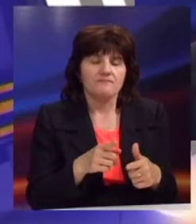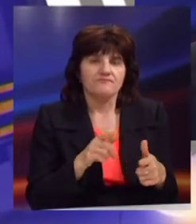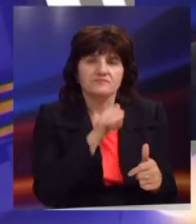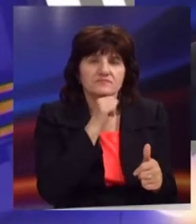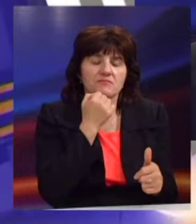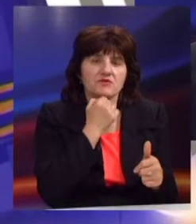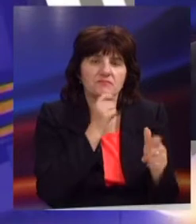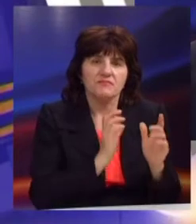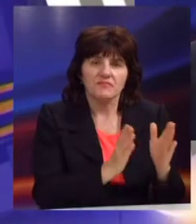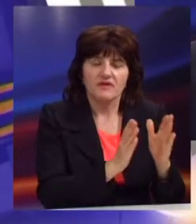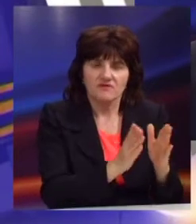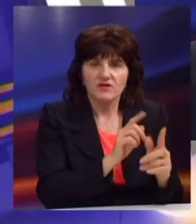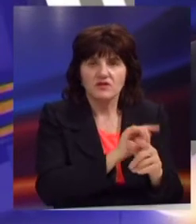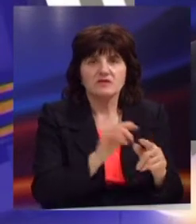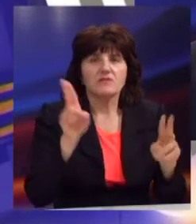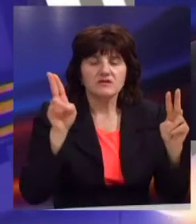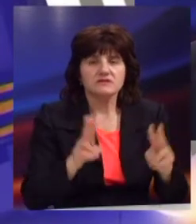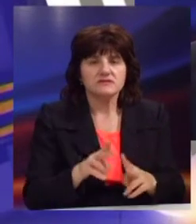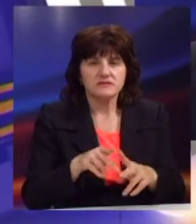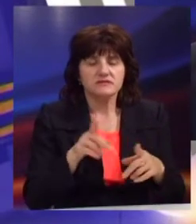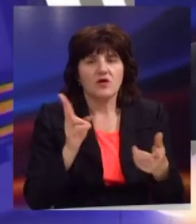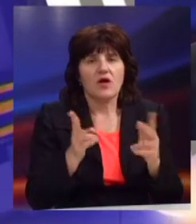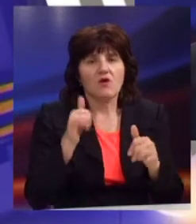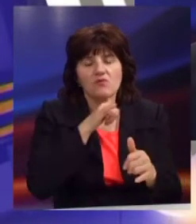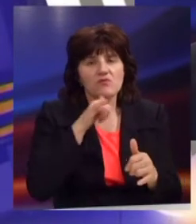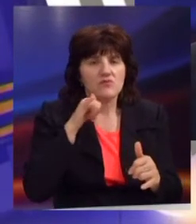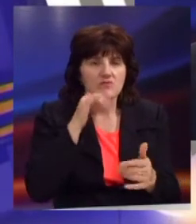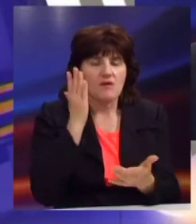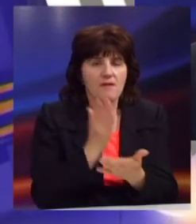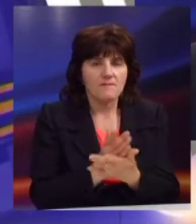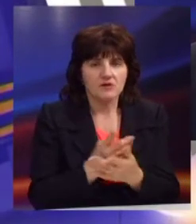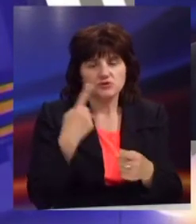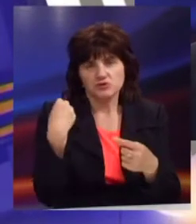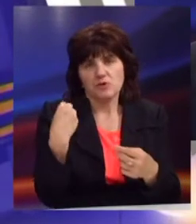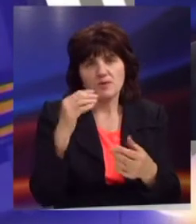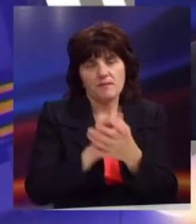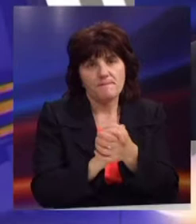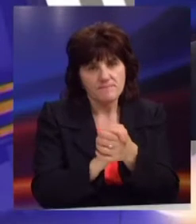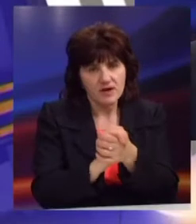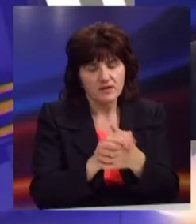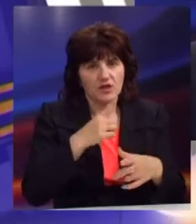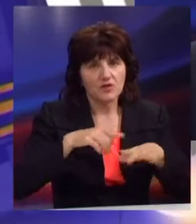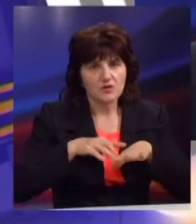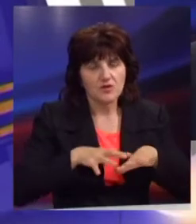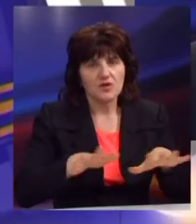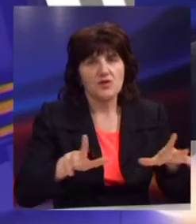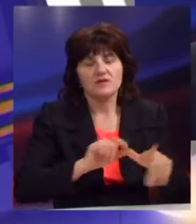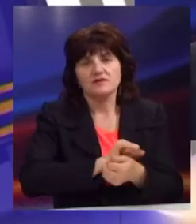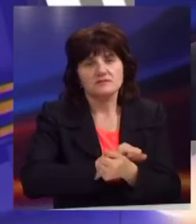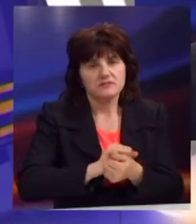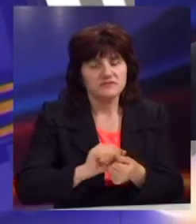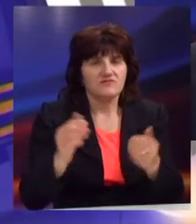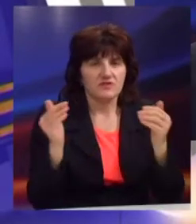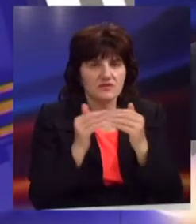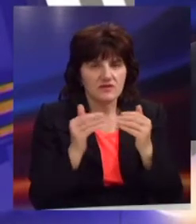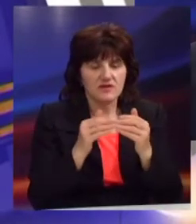prenosite te informacije i vi ste nam uvek svih ovih godina bili vrlo korektan partner u kreiranju jednog